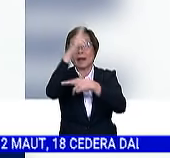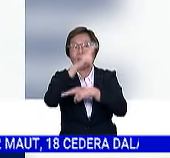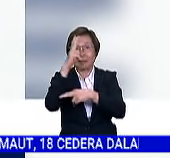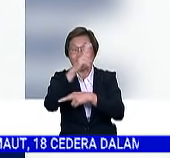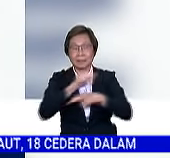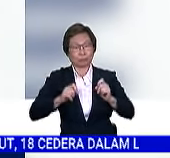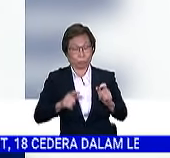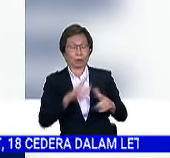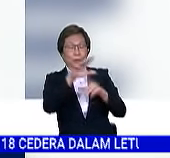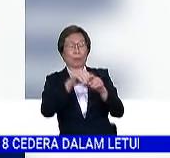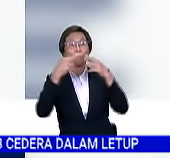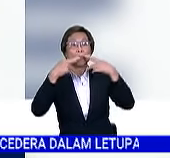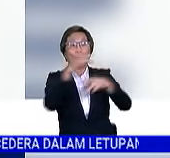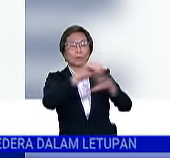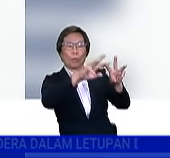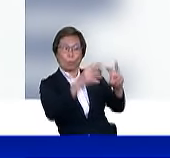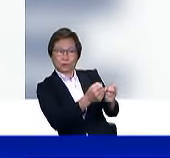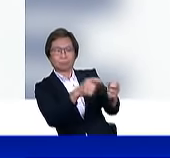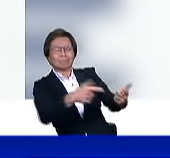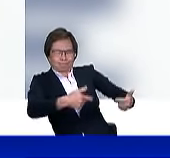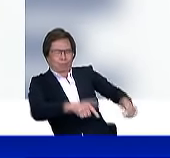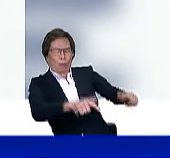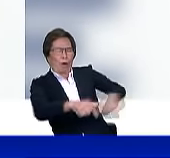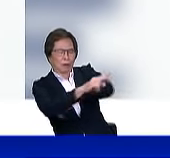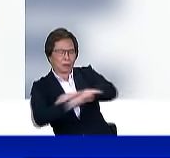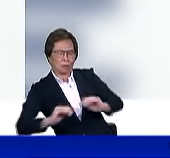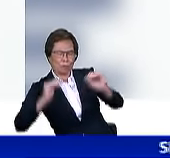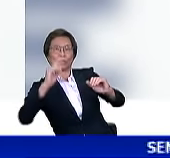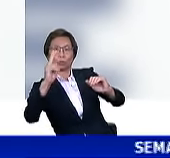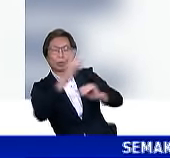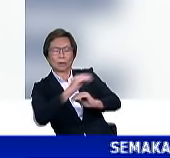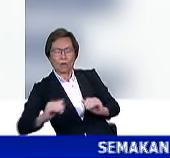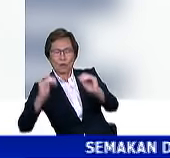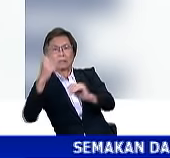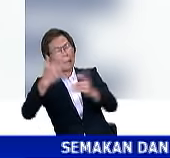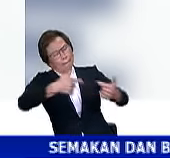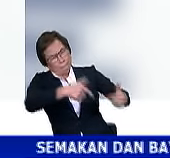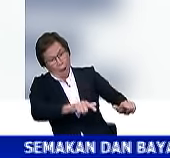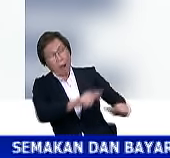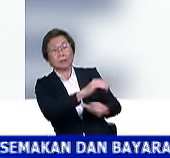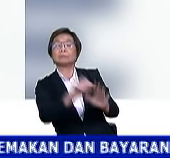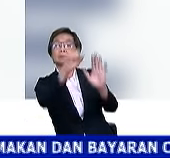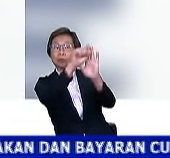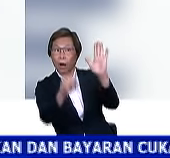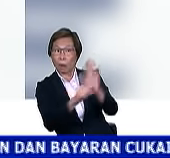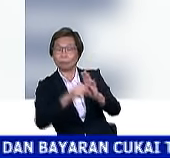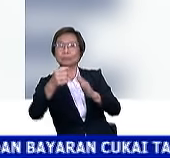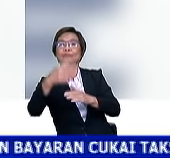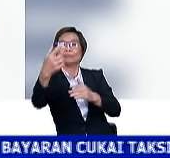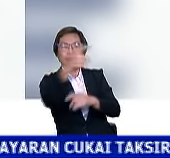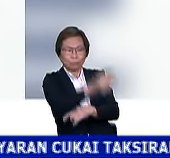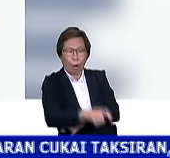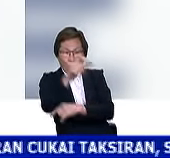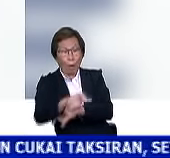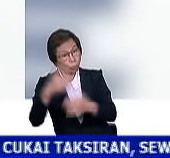swasta termasuklah perasmian dan bengkel dibenarkan di negeri fasa 2 dan fasa 3 dengan syarat tetamu telah